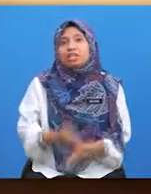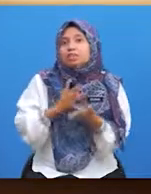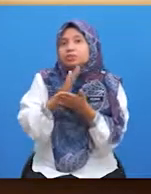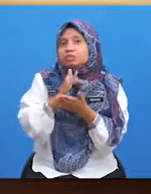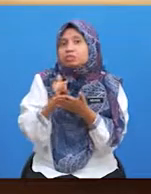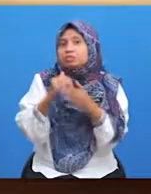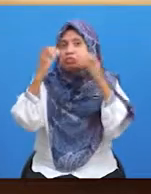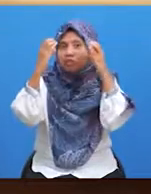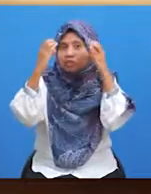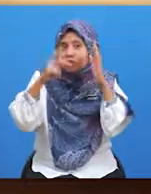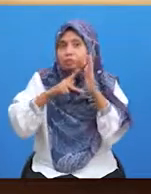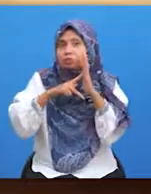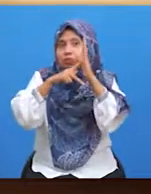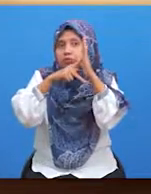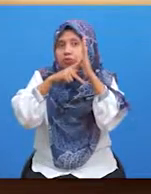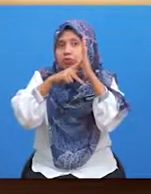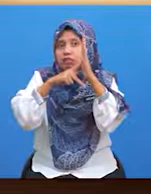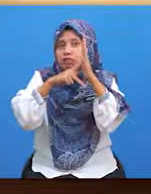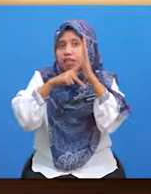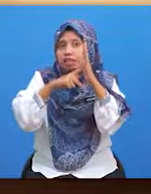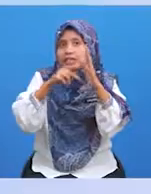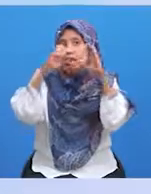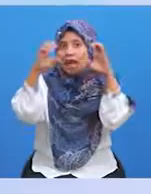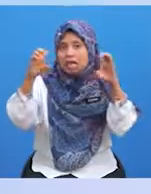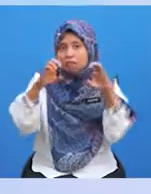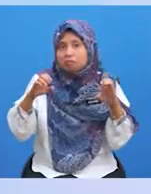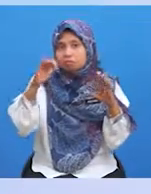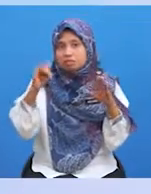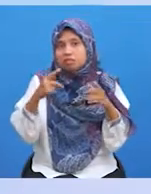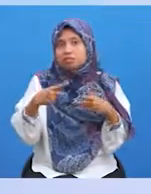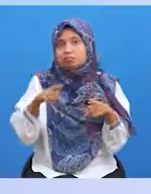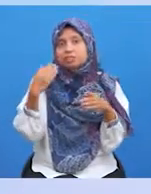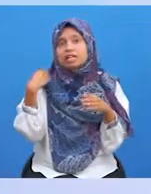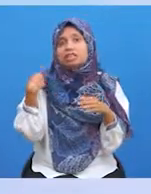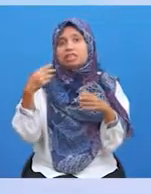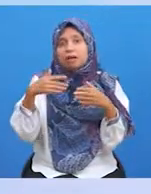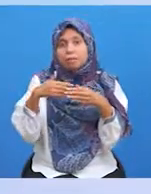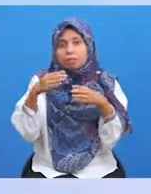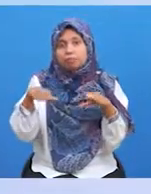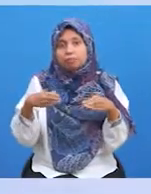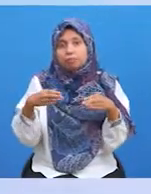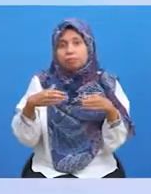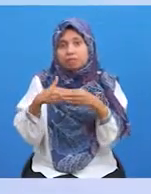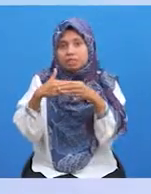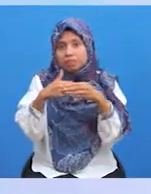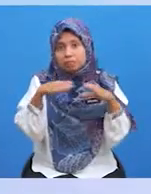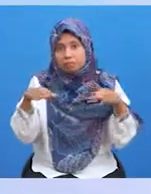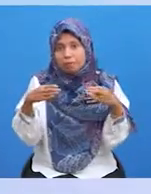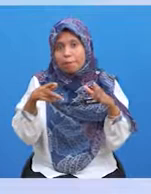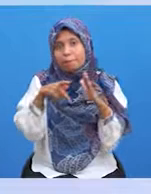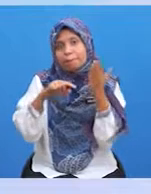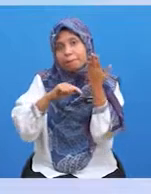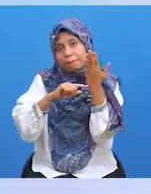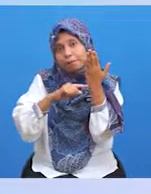Seterusnya, cikgu paparkan elemen yang perlu ada dalam sesebuah pendahuluan untuk menghasilkan